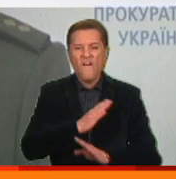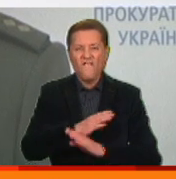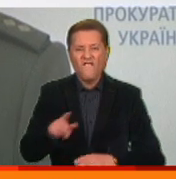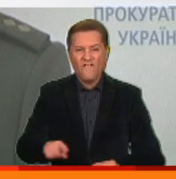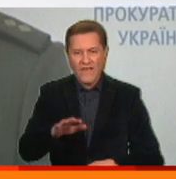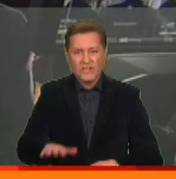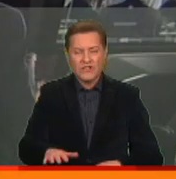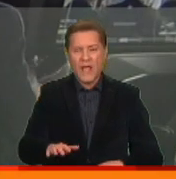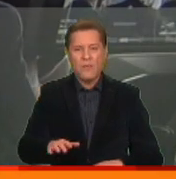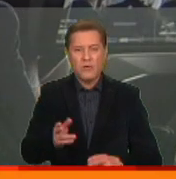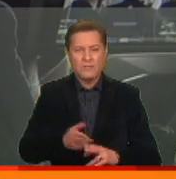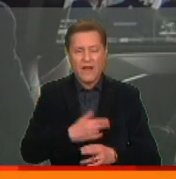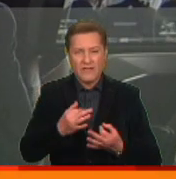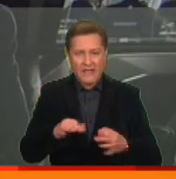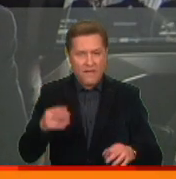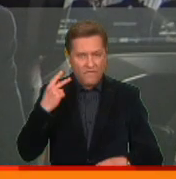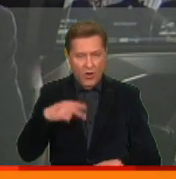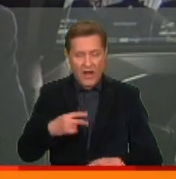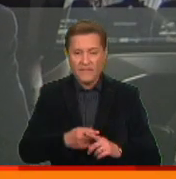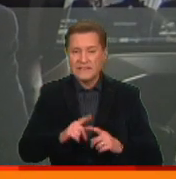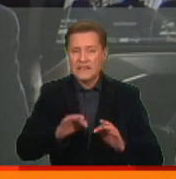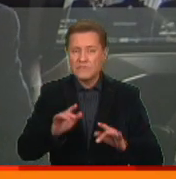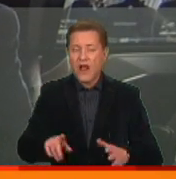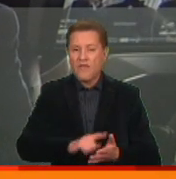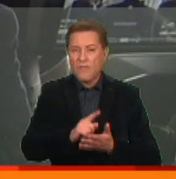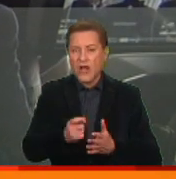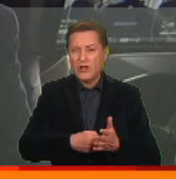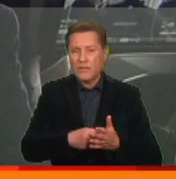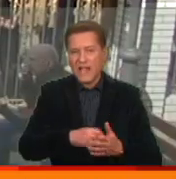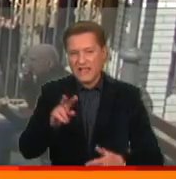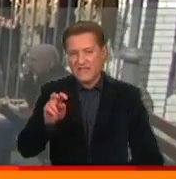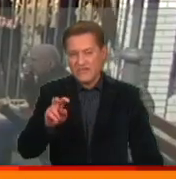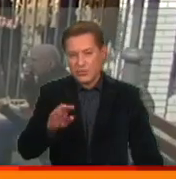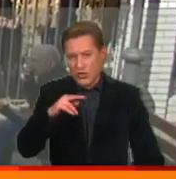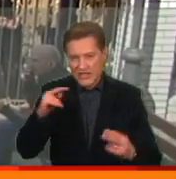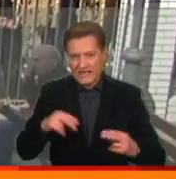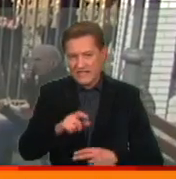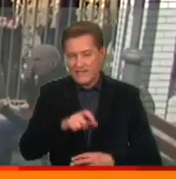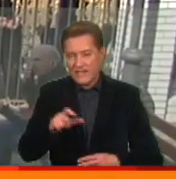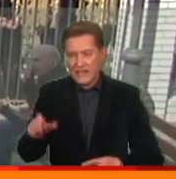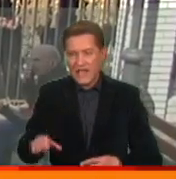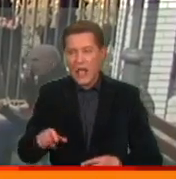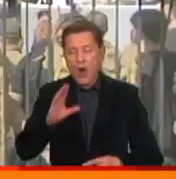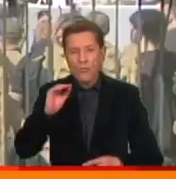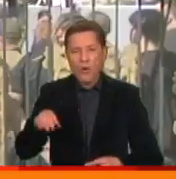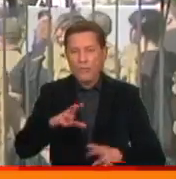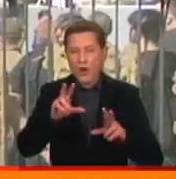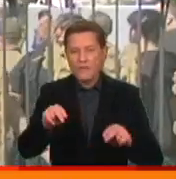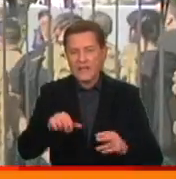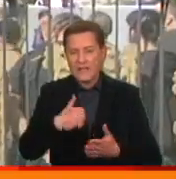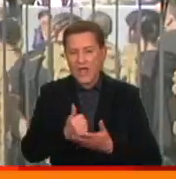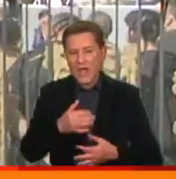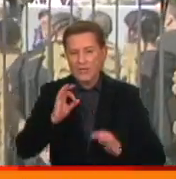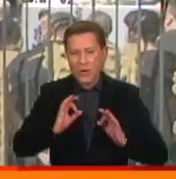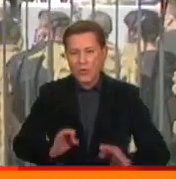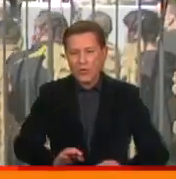довічне позбавлення волі. Загалом у цій справі мають допитати приблизно 200 свідків. І попри обіцянку генпрокурора засудити Януковича